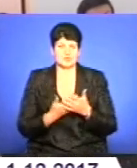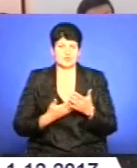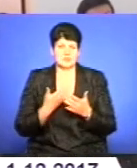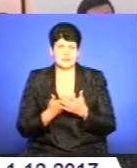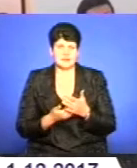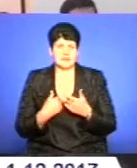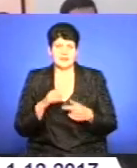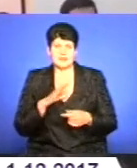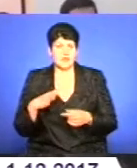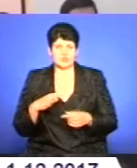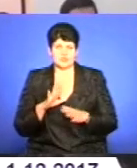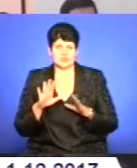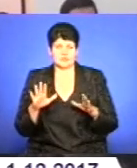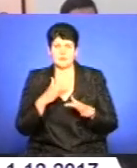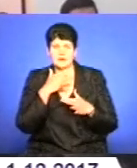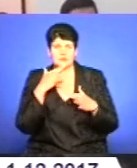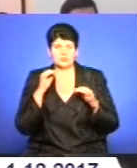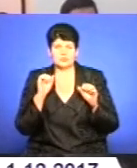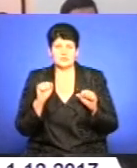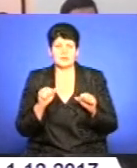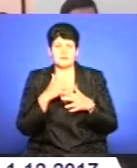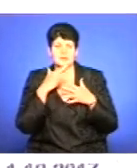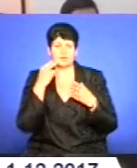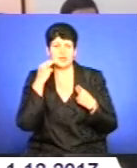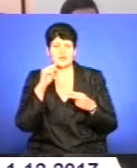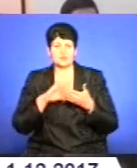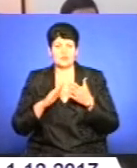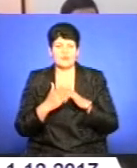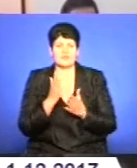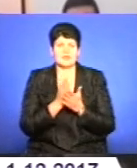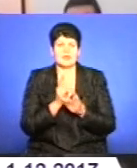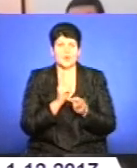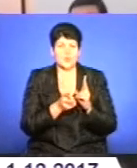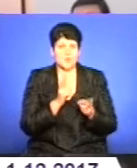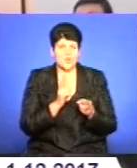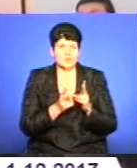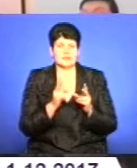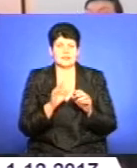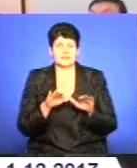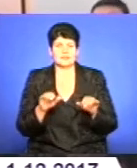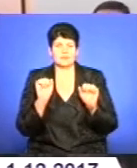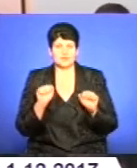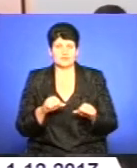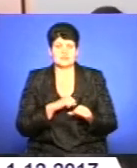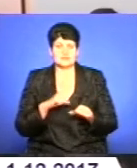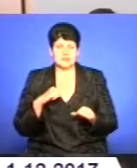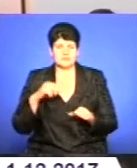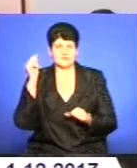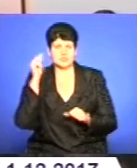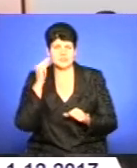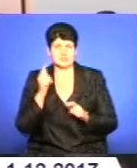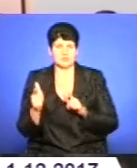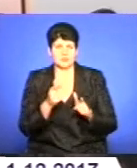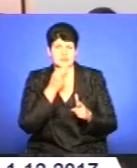я не очікую. Багато можливостей, набагато кращі умови. Є і кухня, де дітки мають змогу навчатися, приготувати